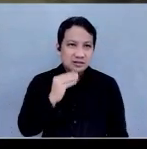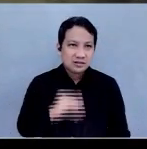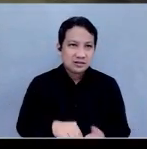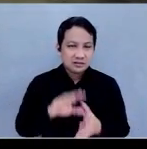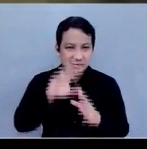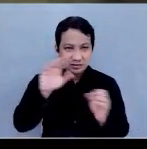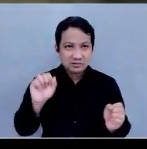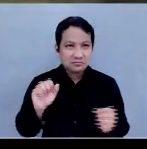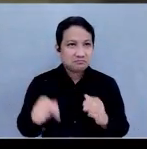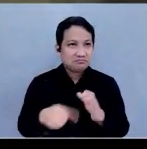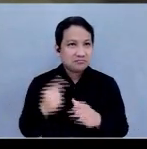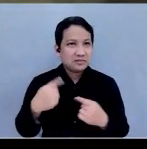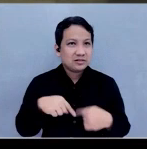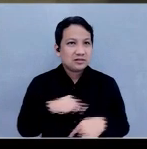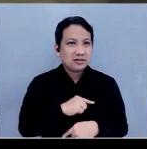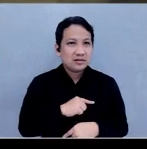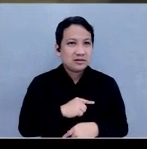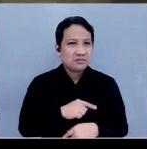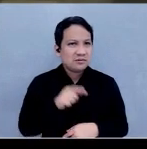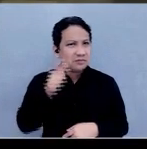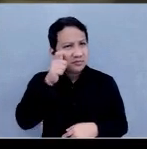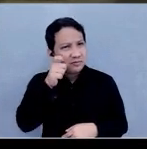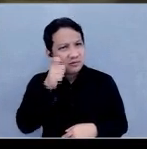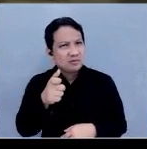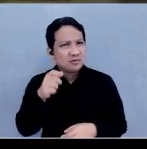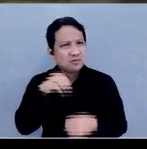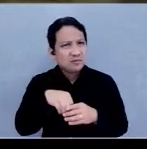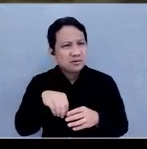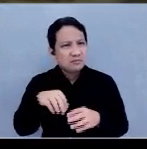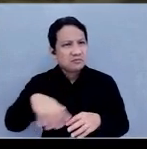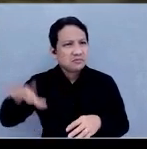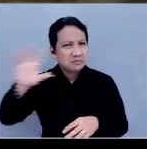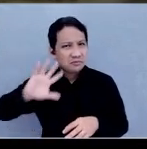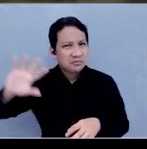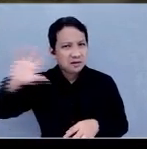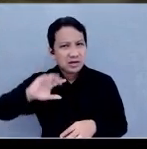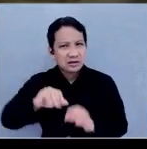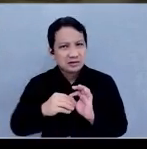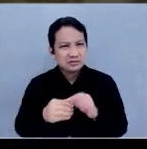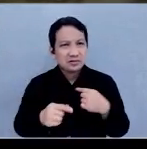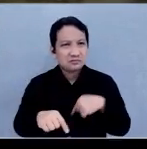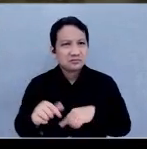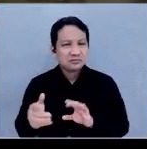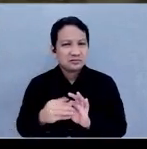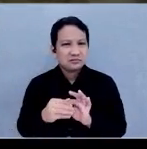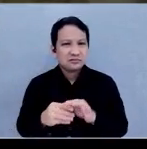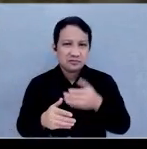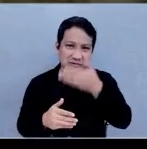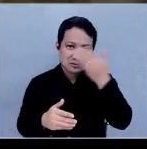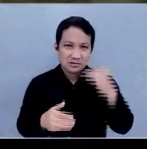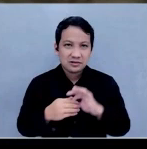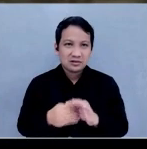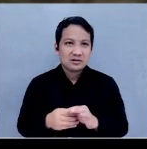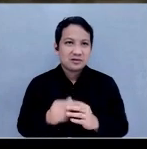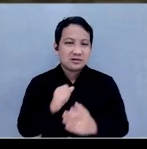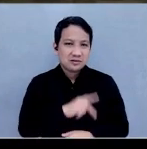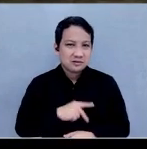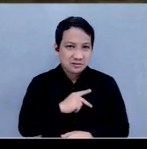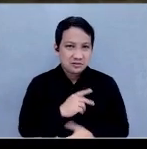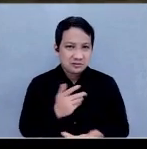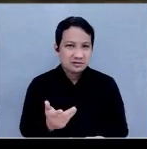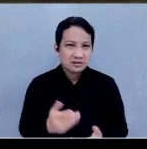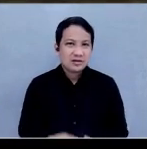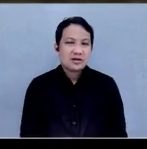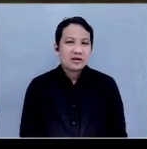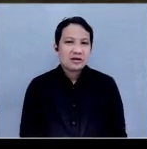kasi pagka iniintindi mo masyado yung mga nakaraan o yung mga haharapin mo, nakakalimutan mo na ma-appreciate kung ano yung nandun, di ba?